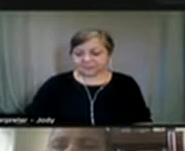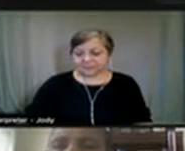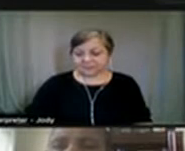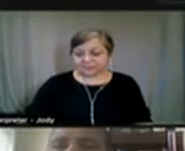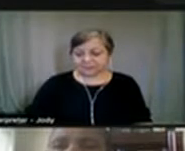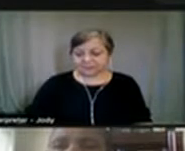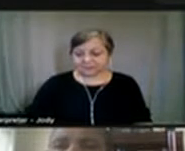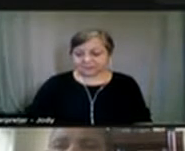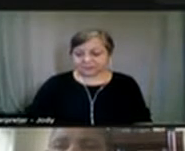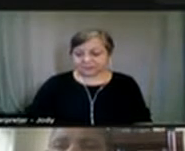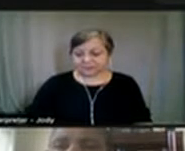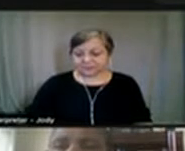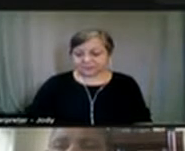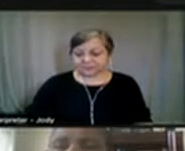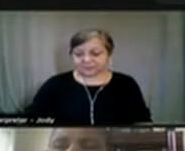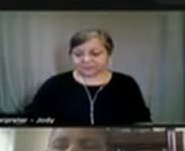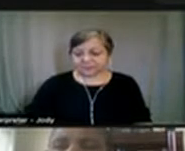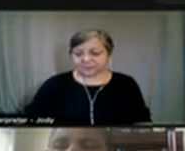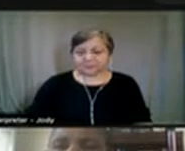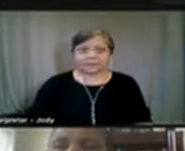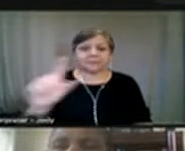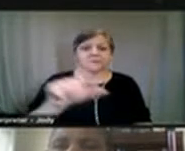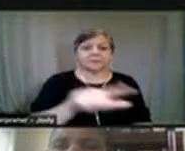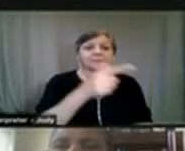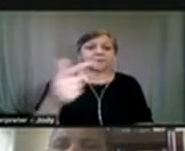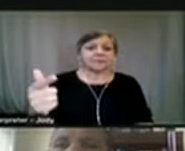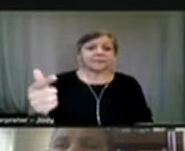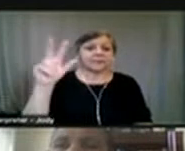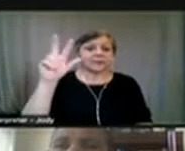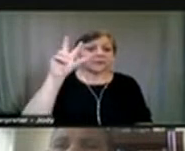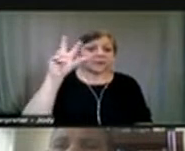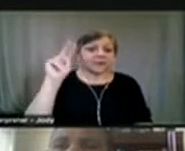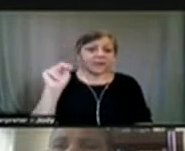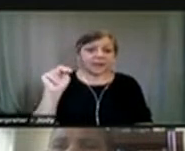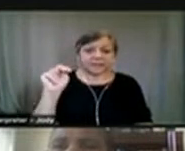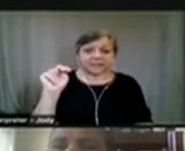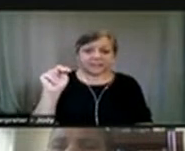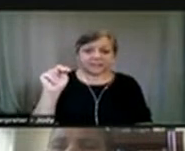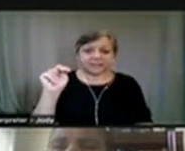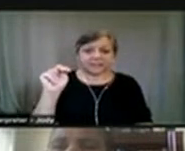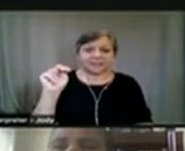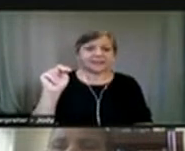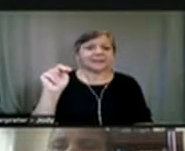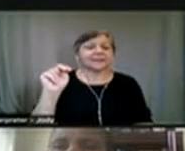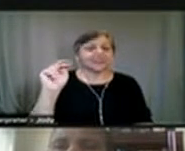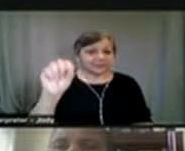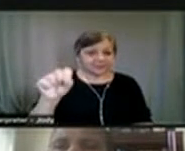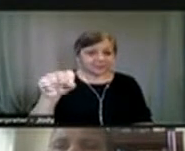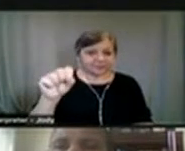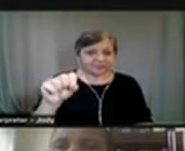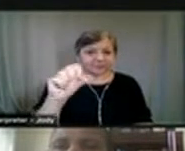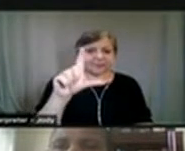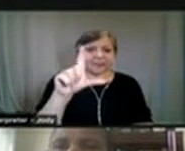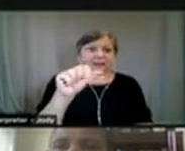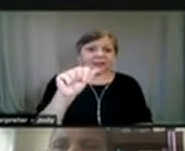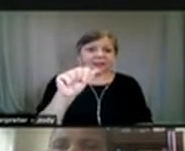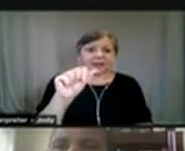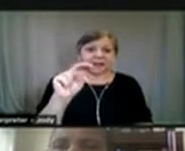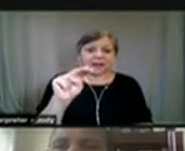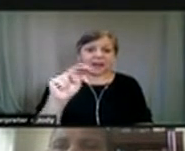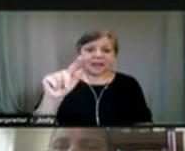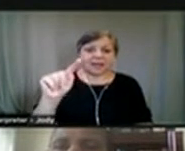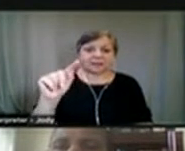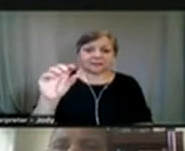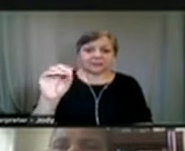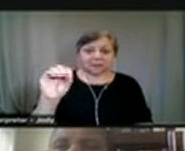order, but if we have Vietnamese, maybe to Vietnamese? Yes, thank you. Good evening. Xin chào quý vị. Tên tôi là Lan. Tôi sẽ là